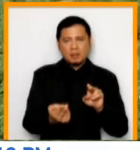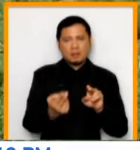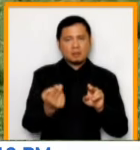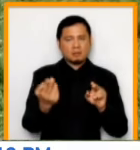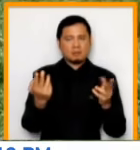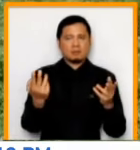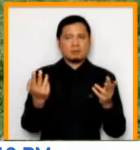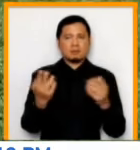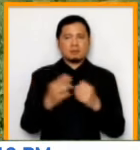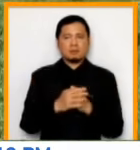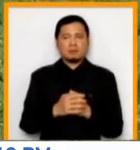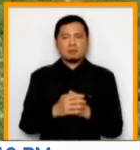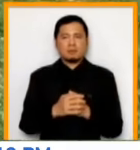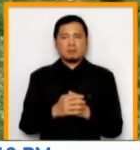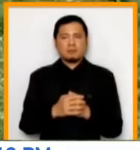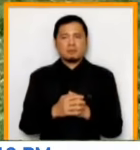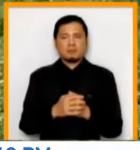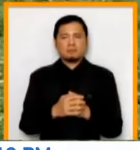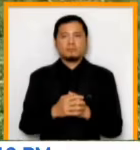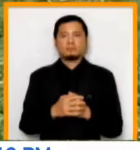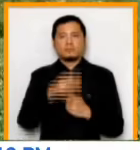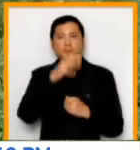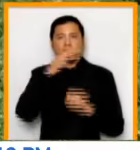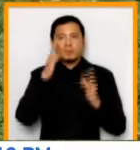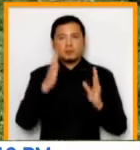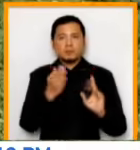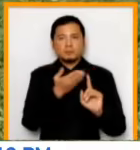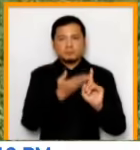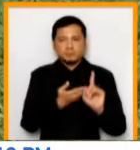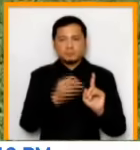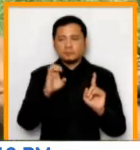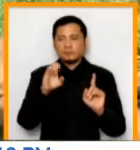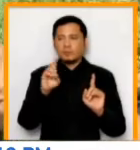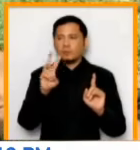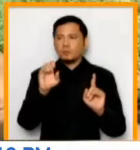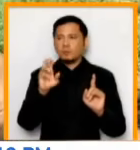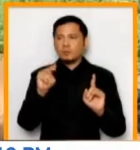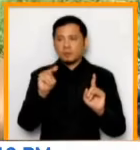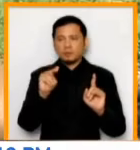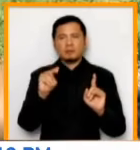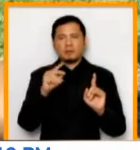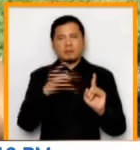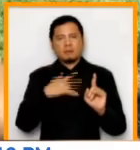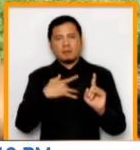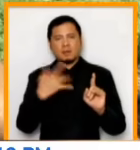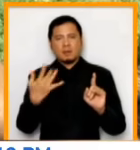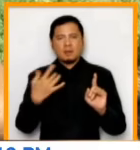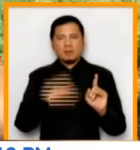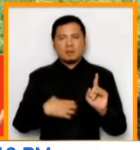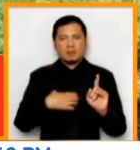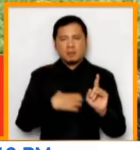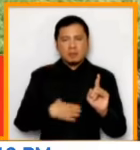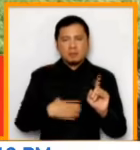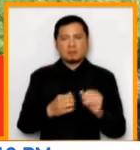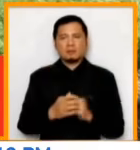getting now. Ang magsasakang si Edwin Corrales ng Lawag City dumadaing na. Mahirap talagang mabawi mo